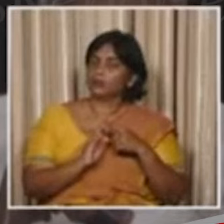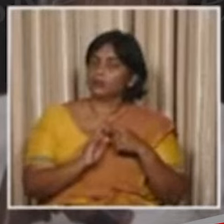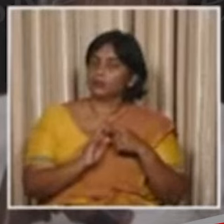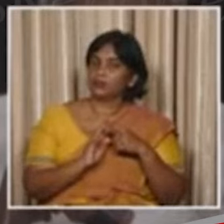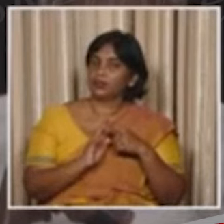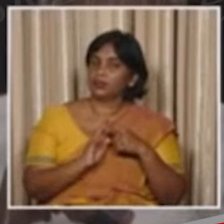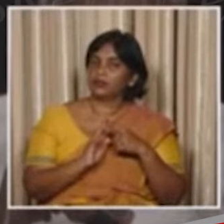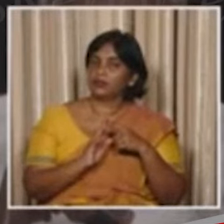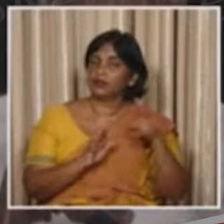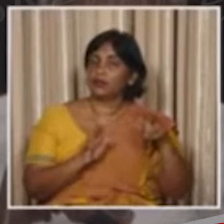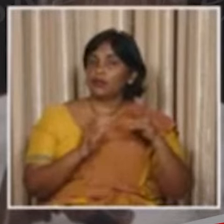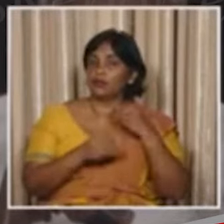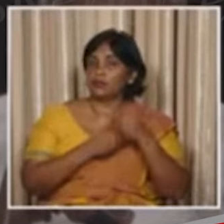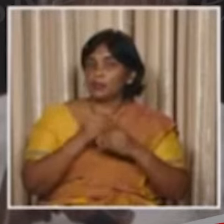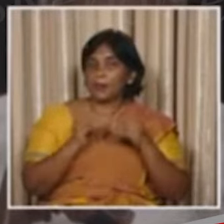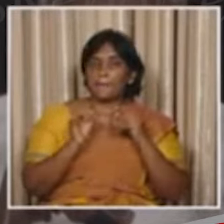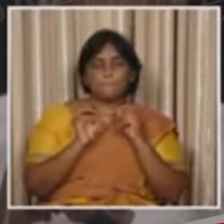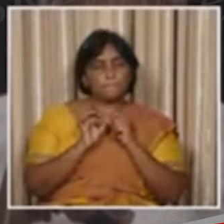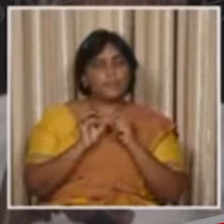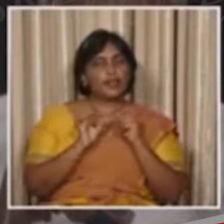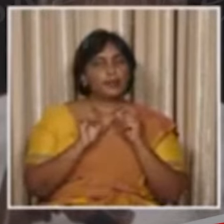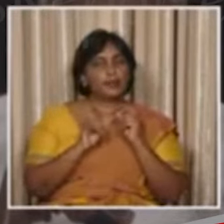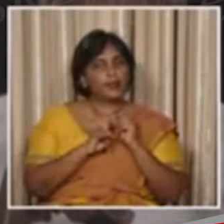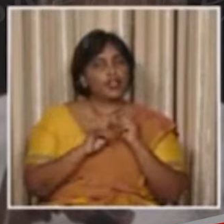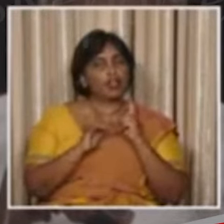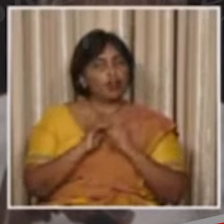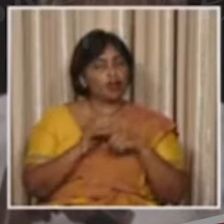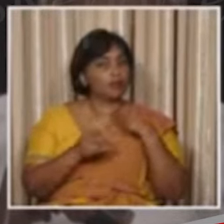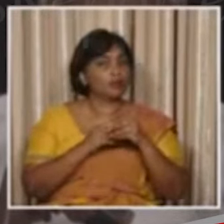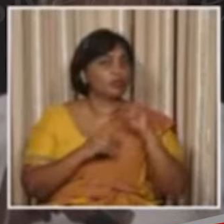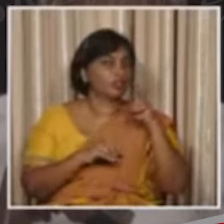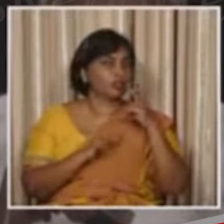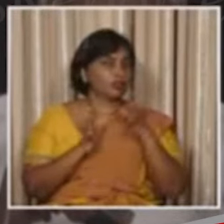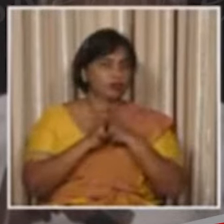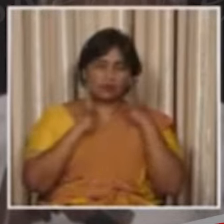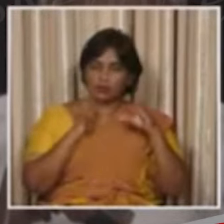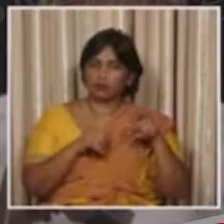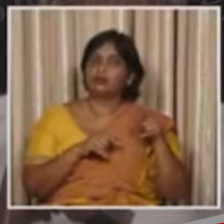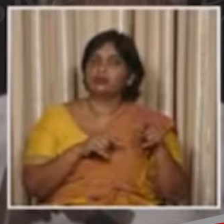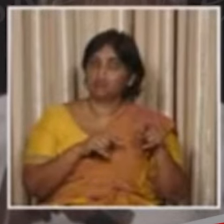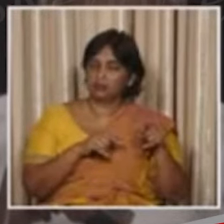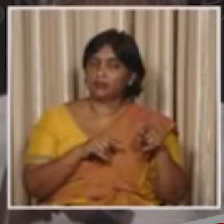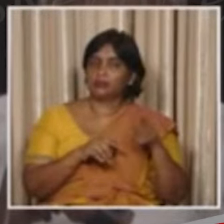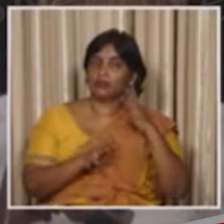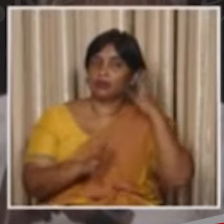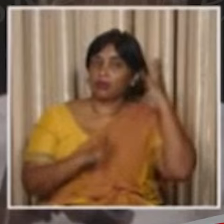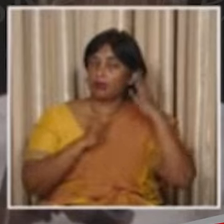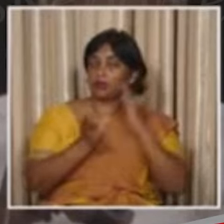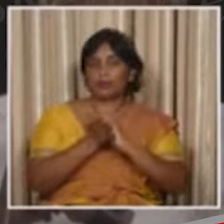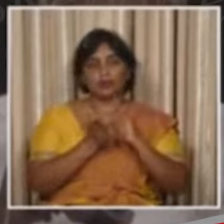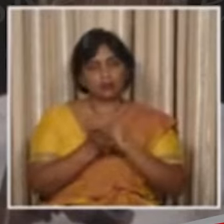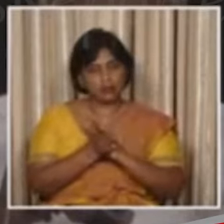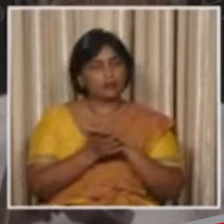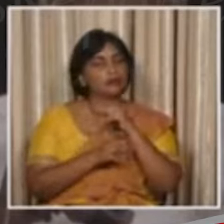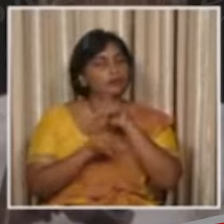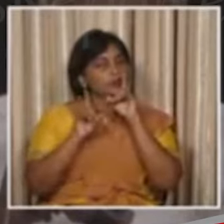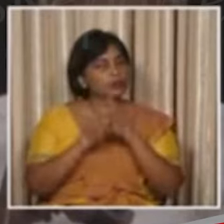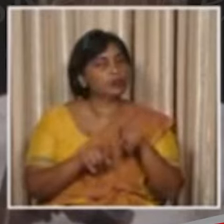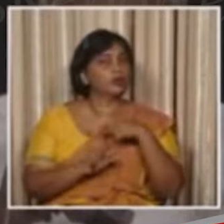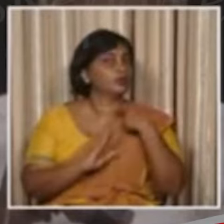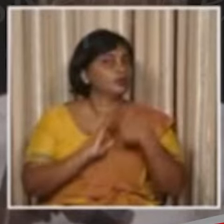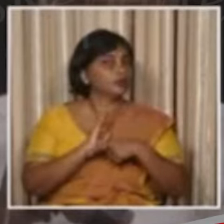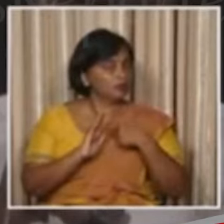බැක් ඔෆිස් ව්‍යාපාර BPO KPO ව්‍යාපාර 300කට අධික ප්‍රමාණයක් තියෙනවා. Global Services Magazine එකේ අනුව තමයි